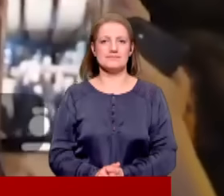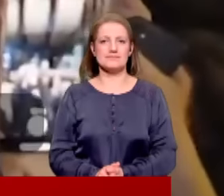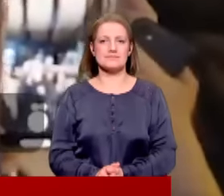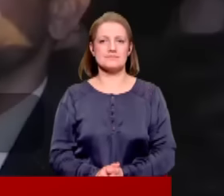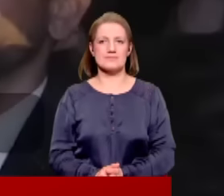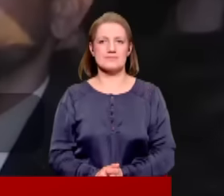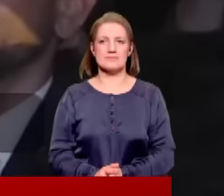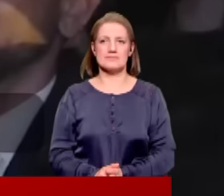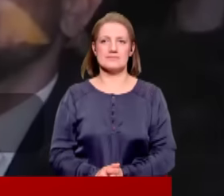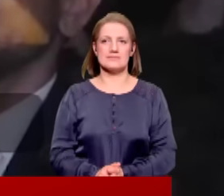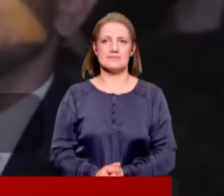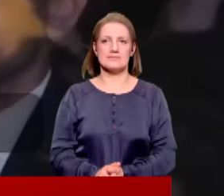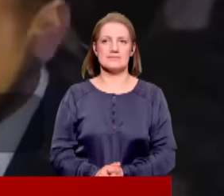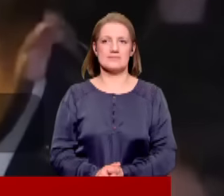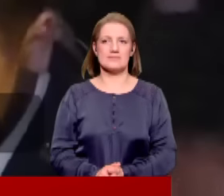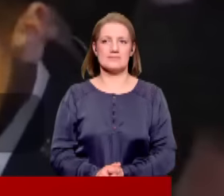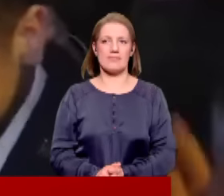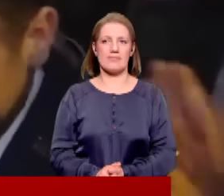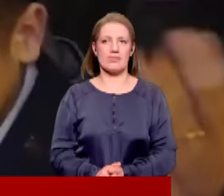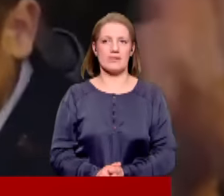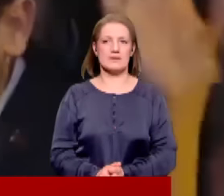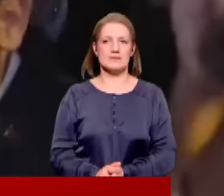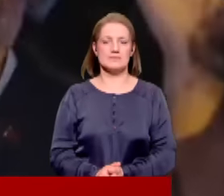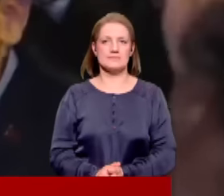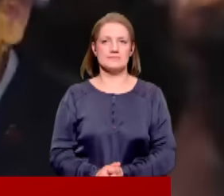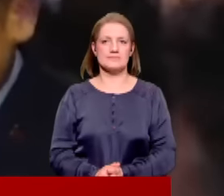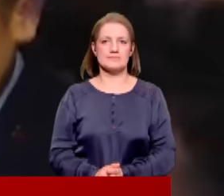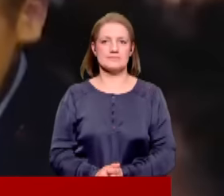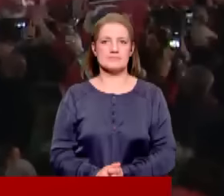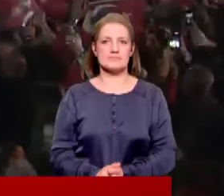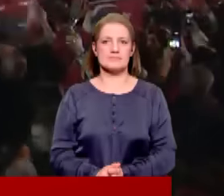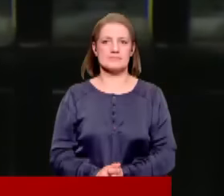Eriler gerildi. Ben açık ara aldım.